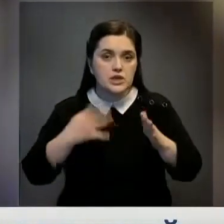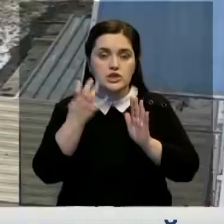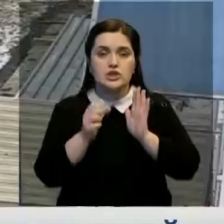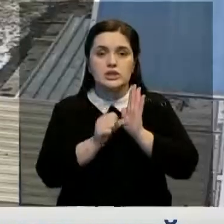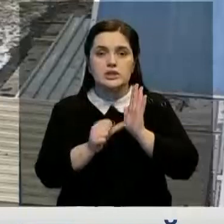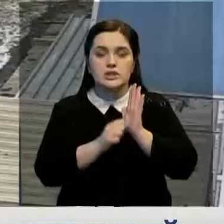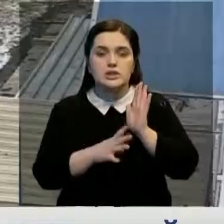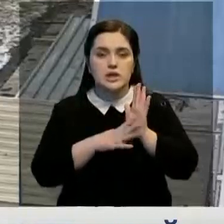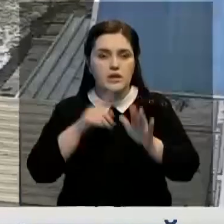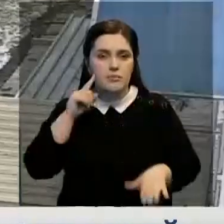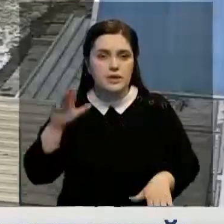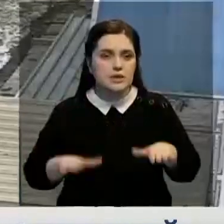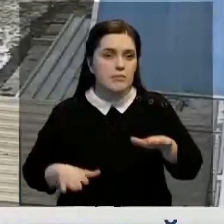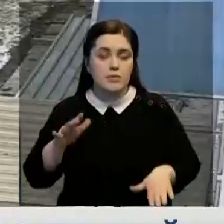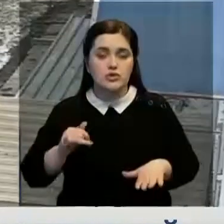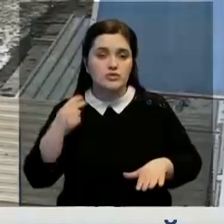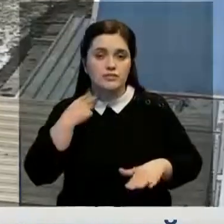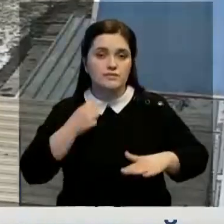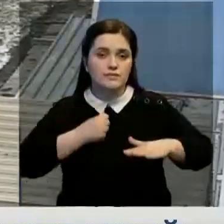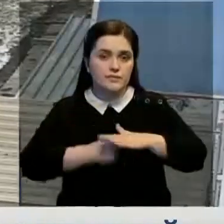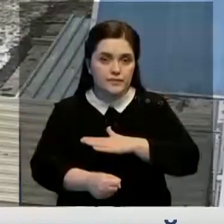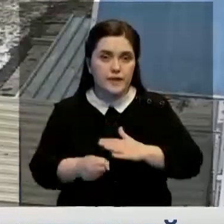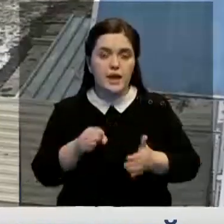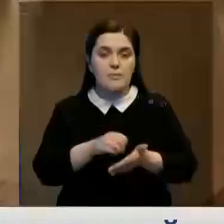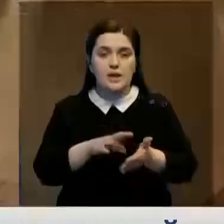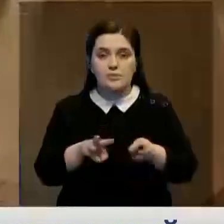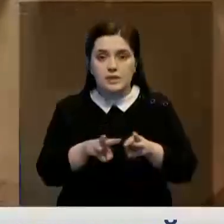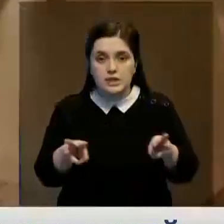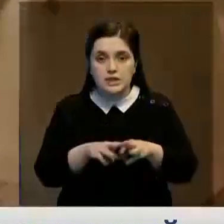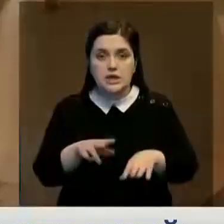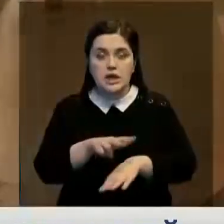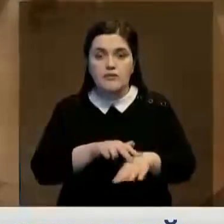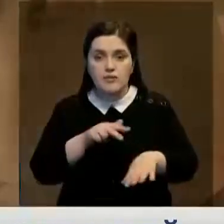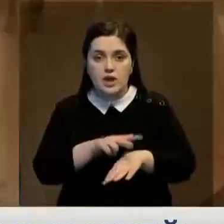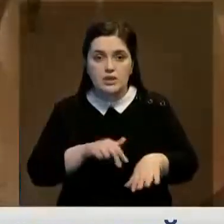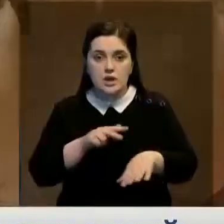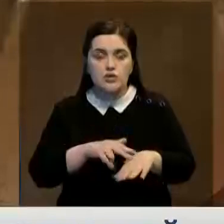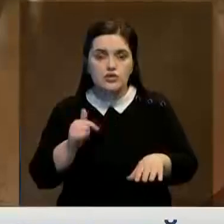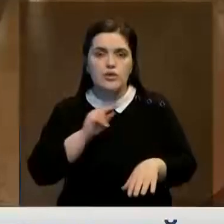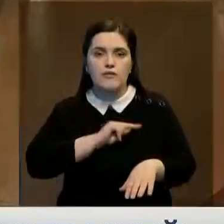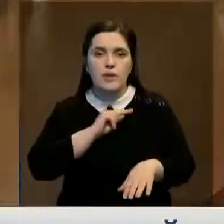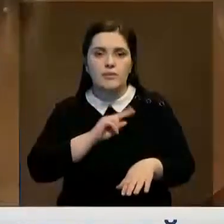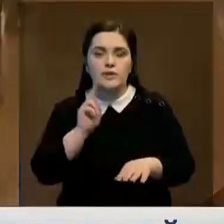беспорядкам. 469 подозреваемых находятся под стражей. По данным МВД, в работе остаются